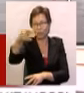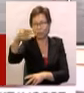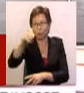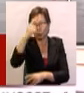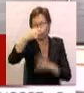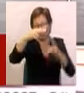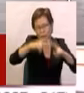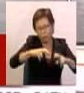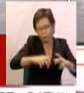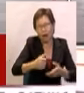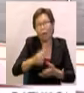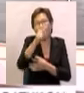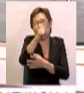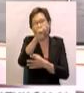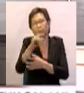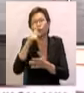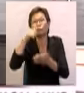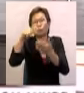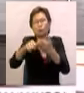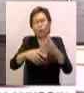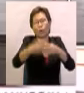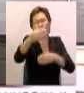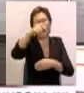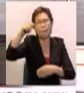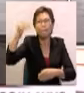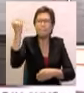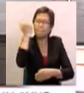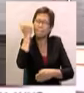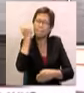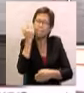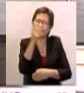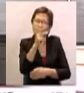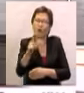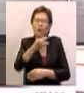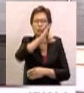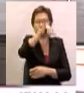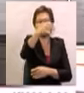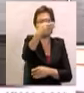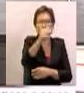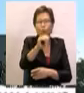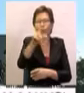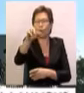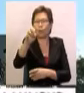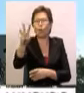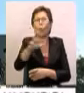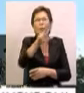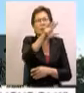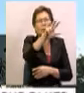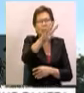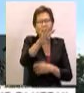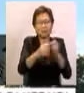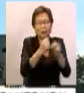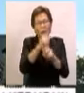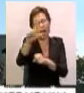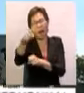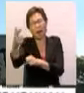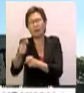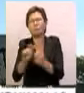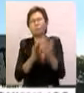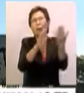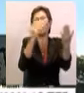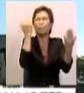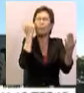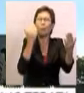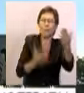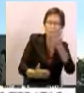1MDB. Waran itu dikeluarkan Mahkamah Magistrate Kuala Lumpur. Joe Low, 36 tahun dan 4 yang lain sepatutnya dihadapkan ke Mahkamah Session